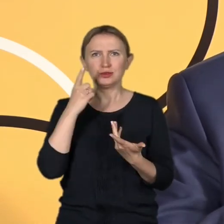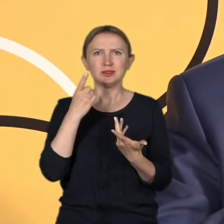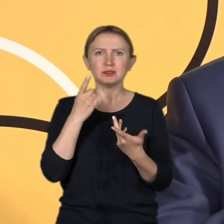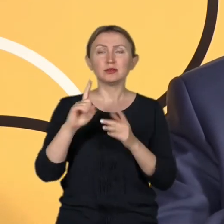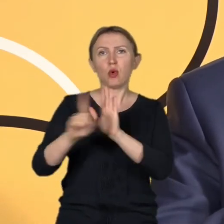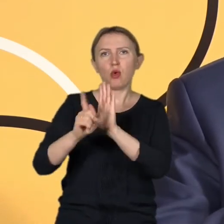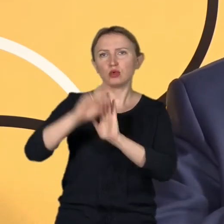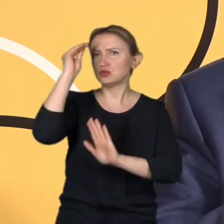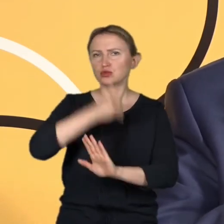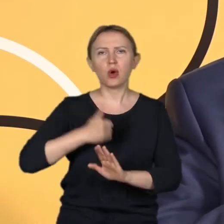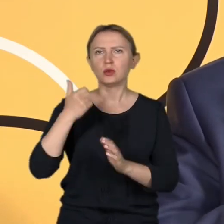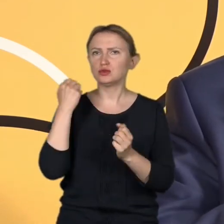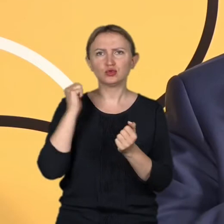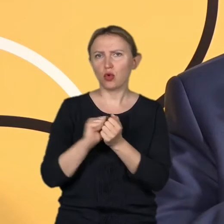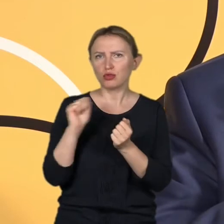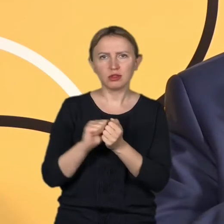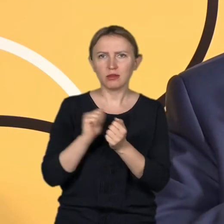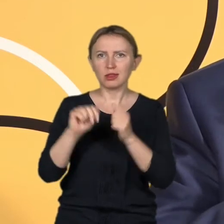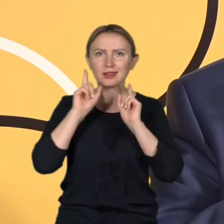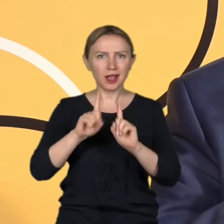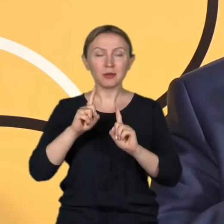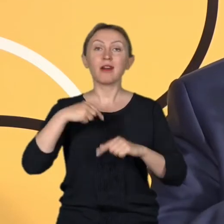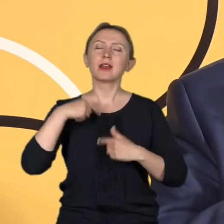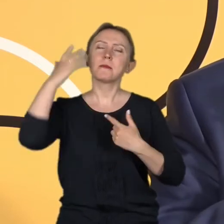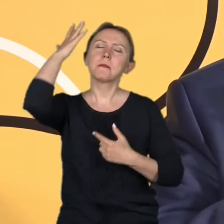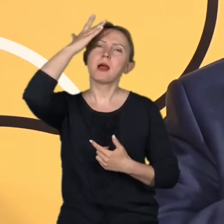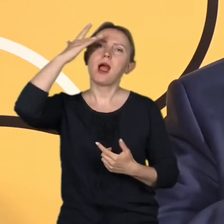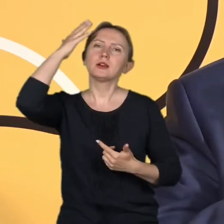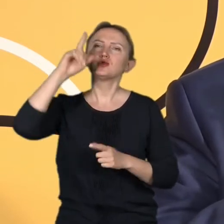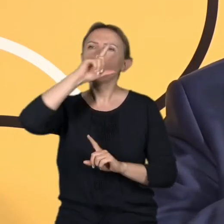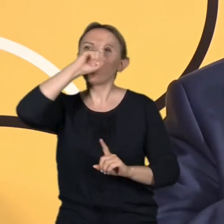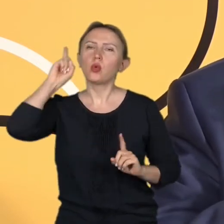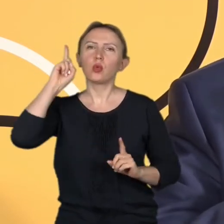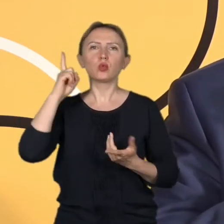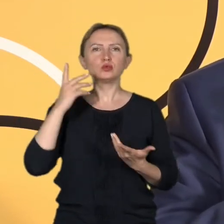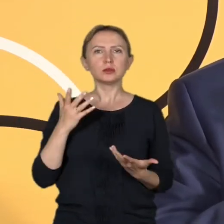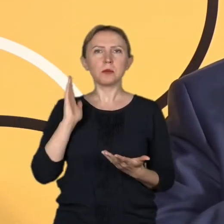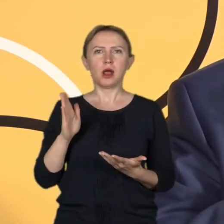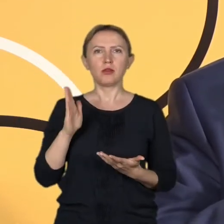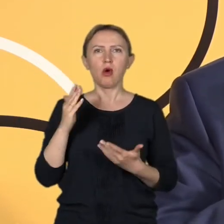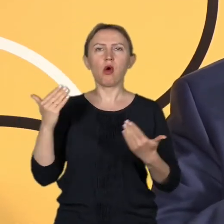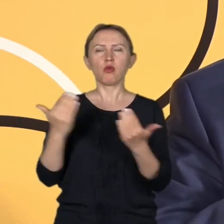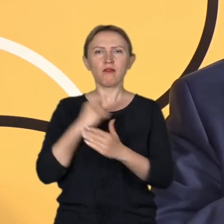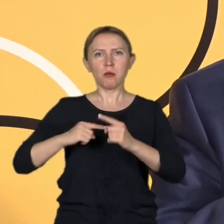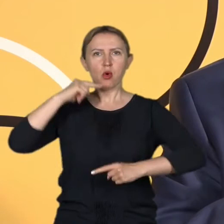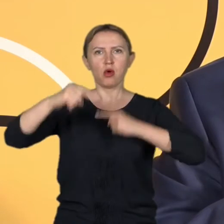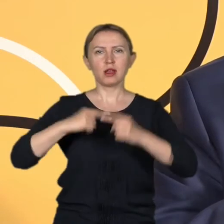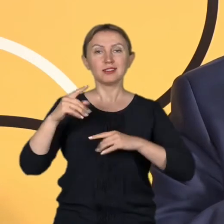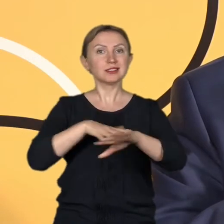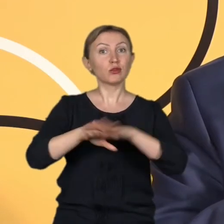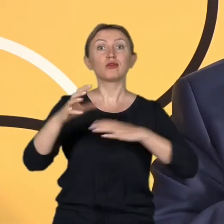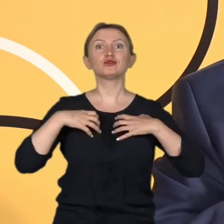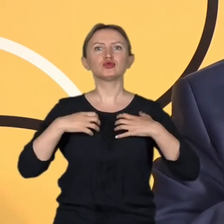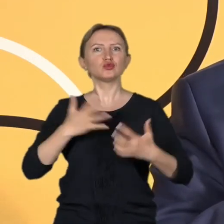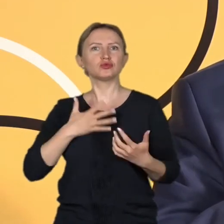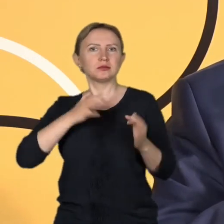szkoły. I moim marzeniem jest to, żeby ludzie, którzy wejdą w nowym pokoleniu w zawodowe życie, żeby